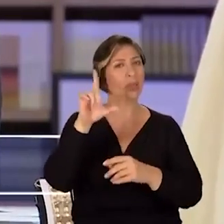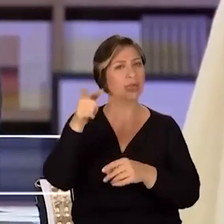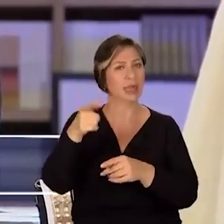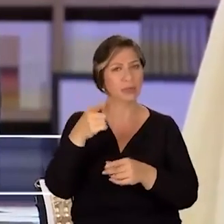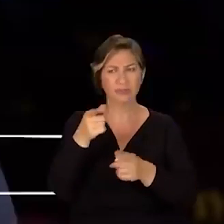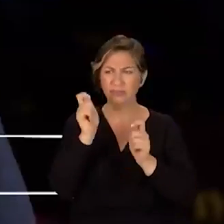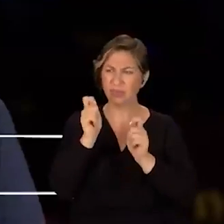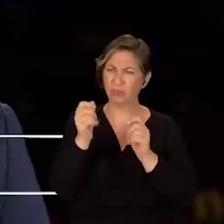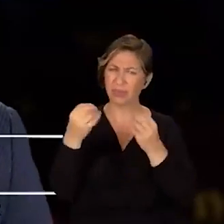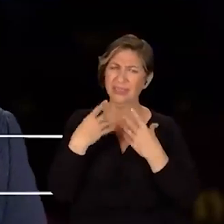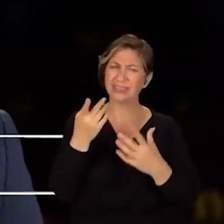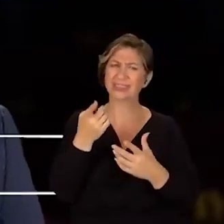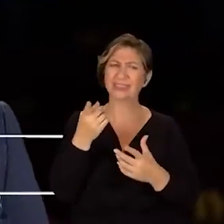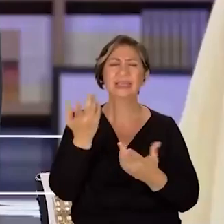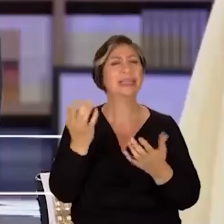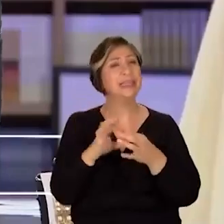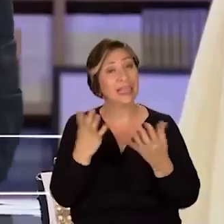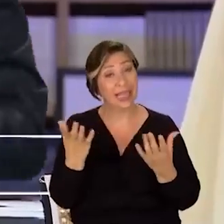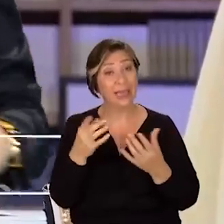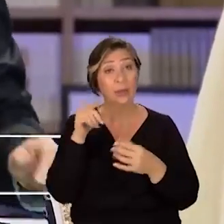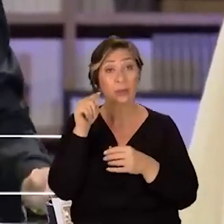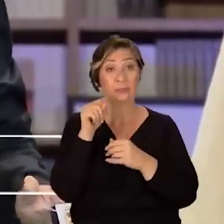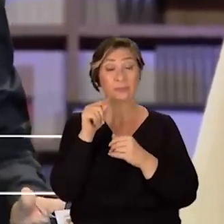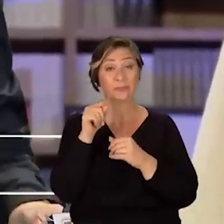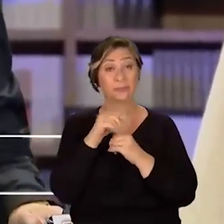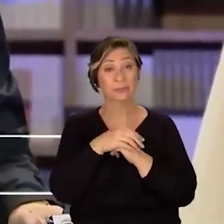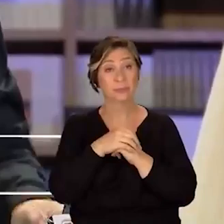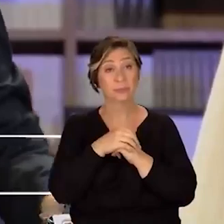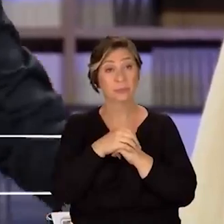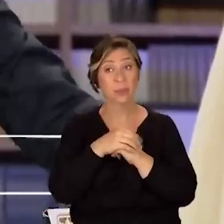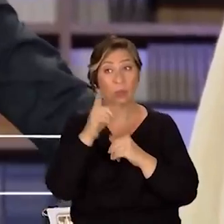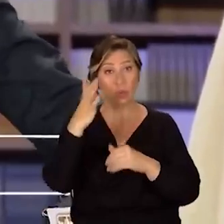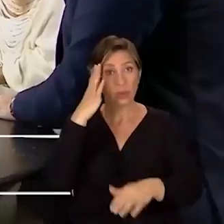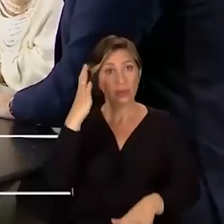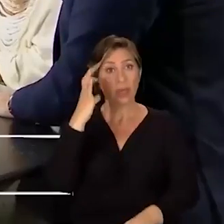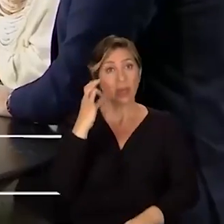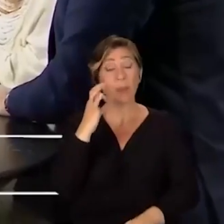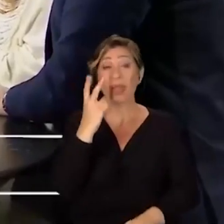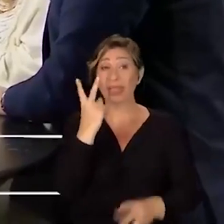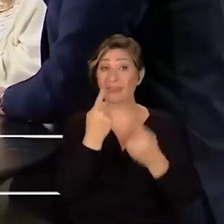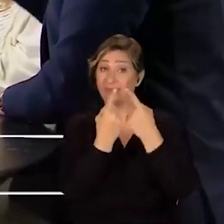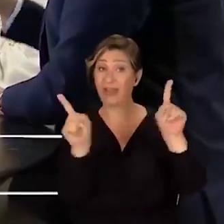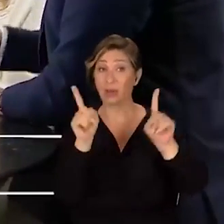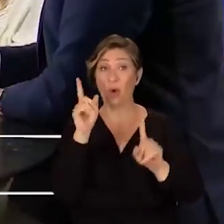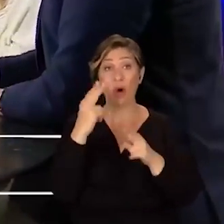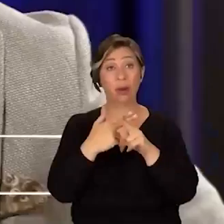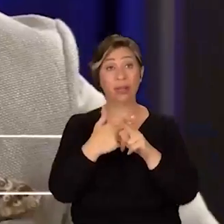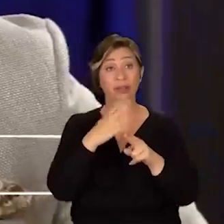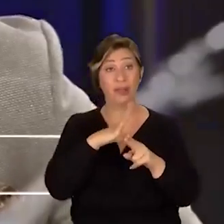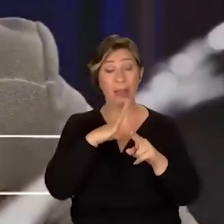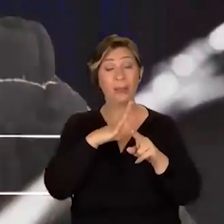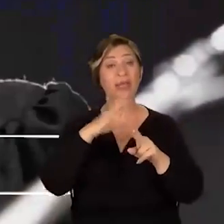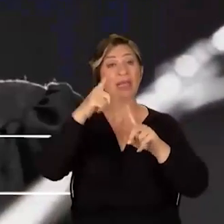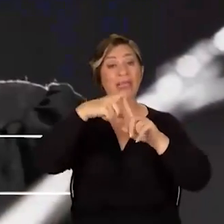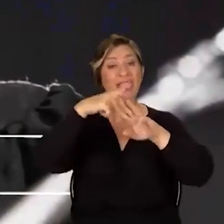mecbur bıraktınız Leonardo'dan bahsetmeye. Çünkü bu... Ama işte bunlar bu dahilerden... İki tane ama ters örnek var. Mesela Margaret